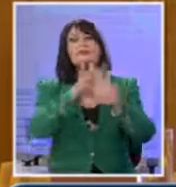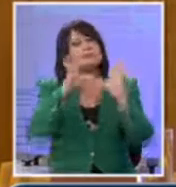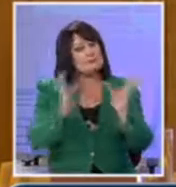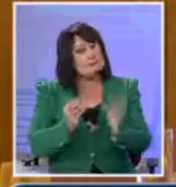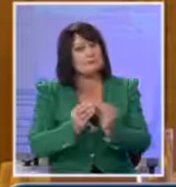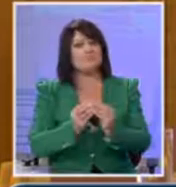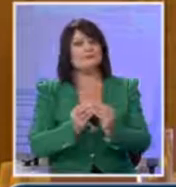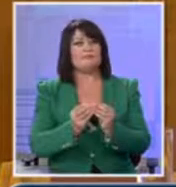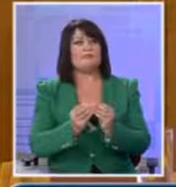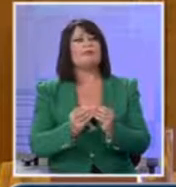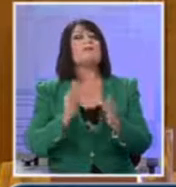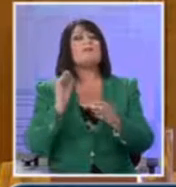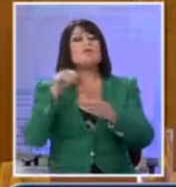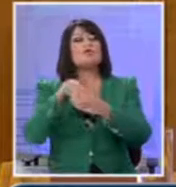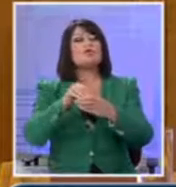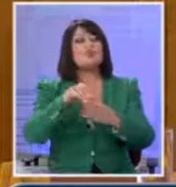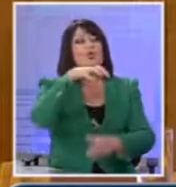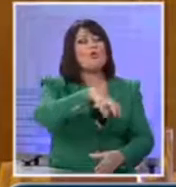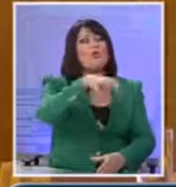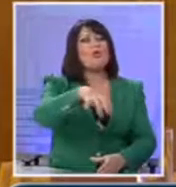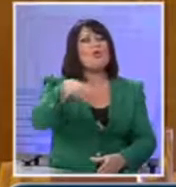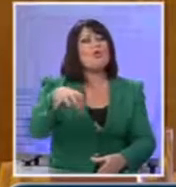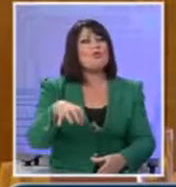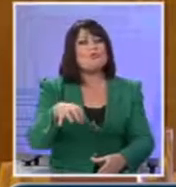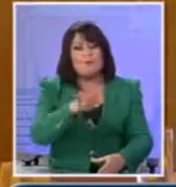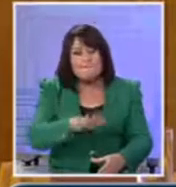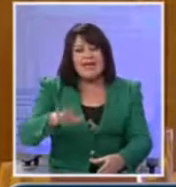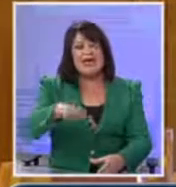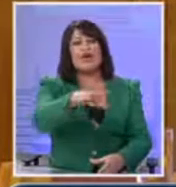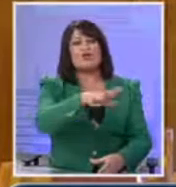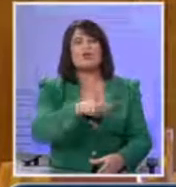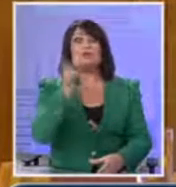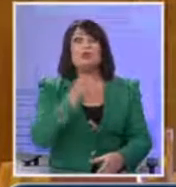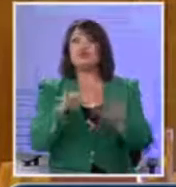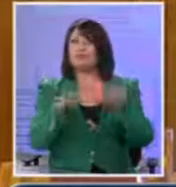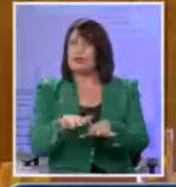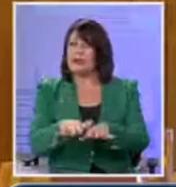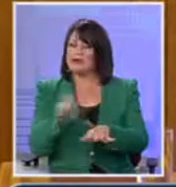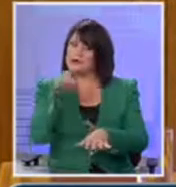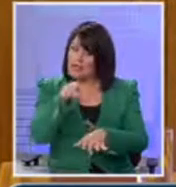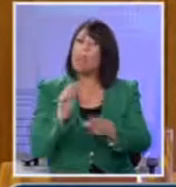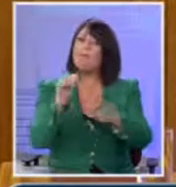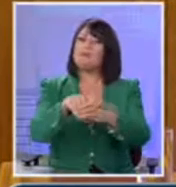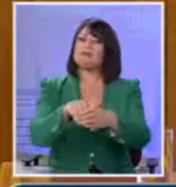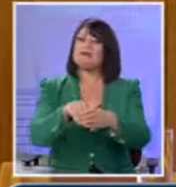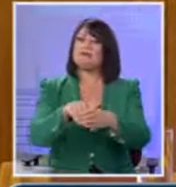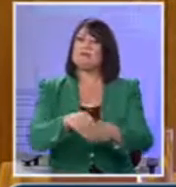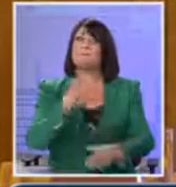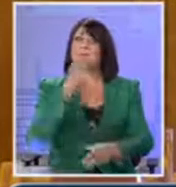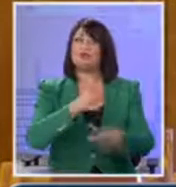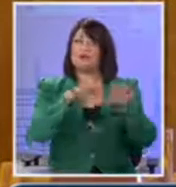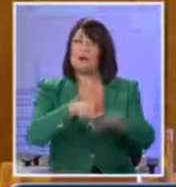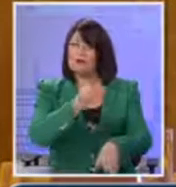ολοκληρωμένες χωρικές παρεμβάσεις σε περιοχές με υψηλά ποσοστά ανεργίας που χρειάζονται μία